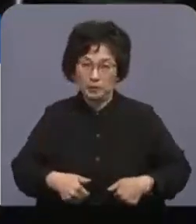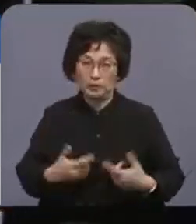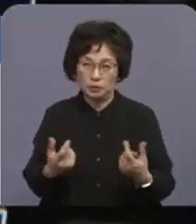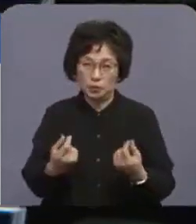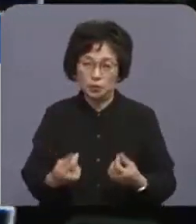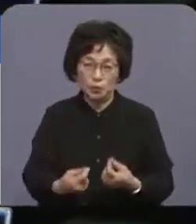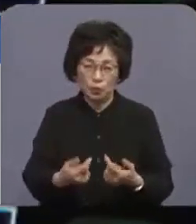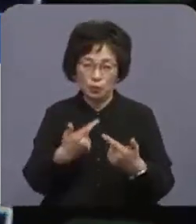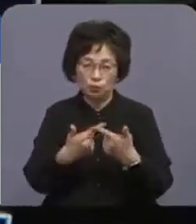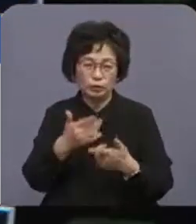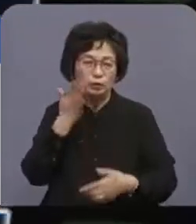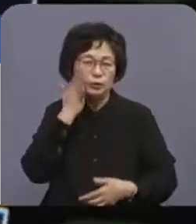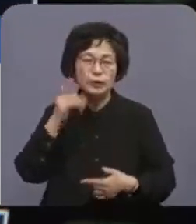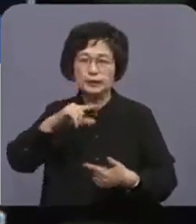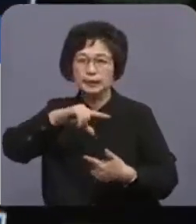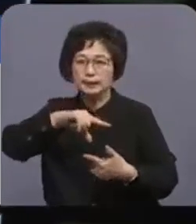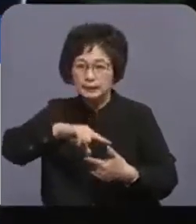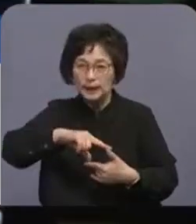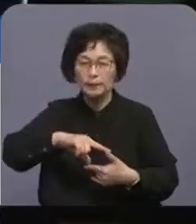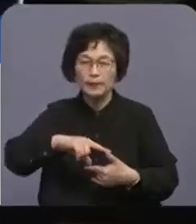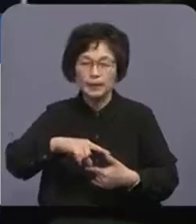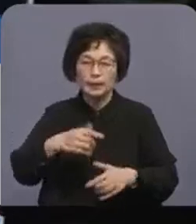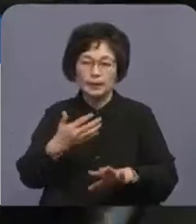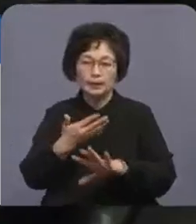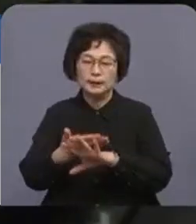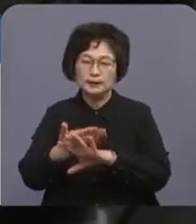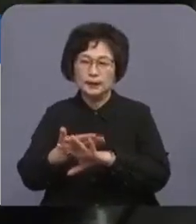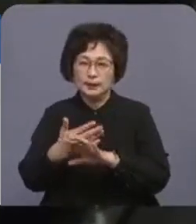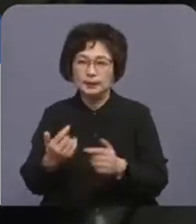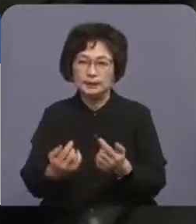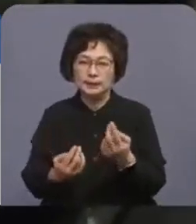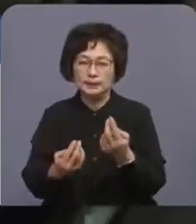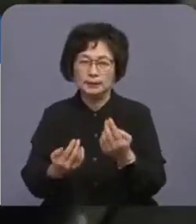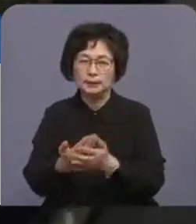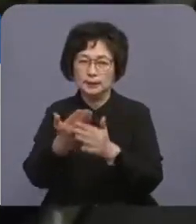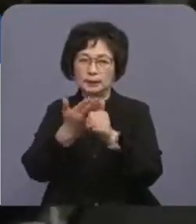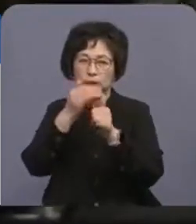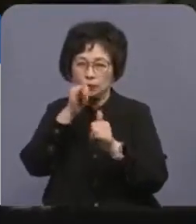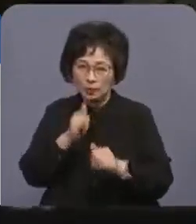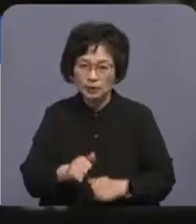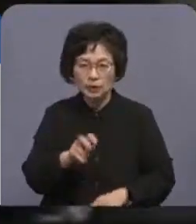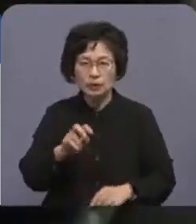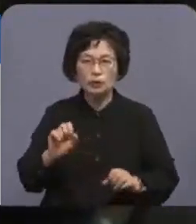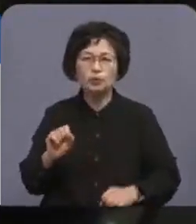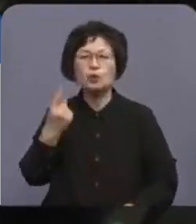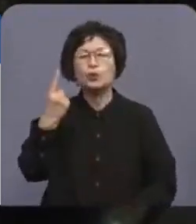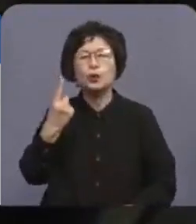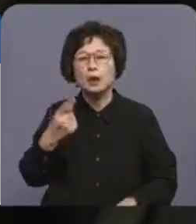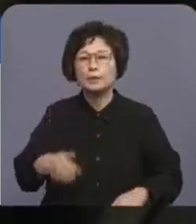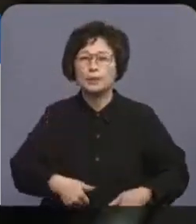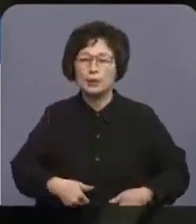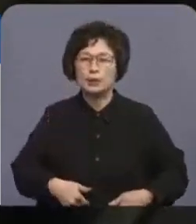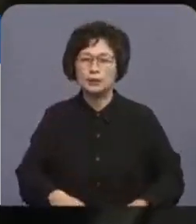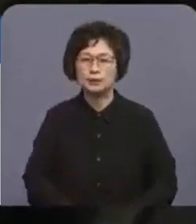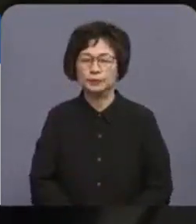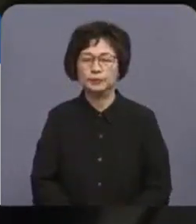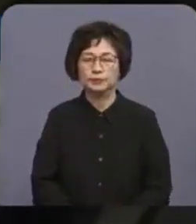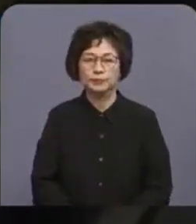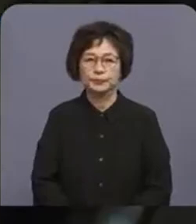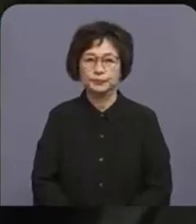거라고 보여지고 부산을 비롯한 불경에 또 다른 성장할 수 있는 그 모멘트들을 좀 만들어야 되지 않을